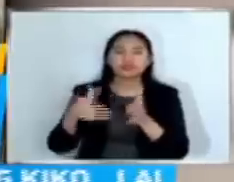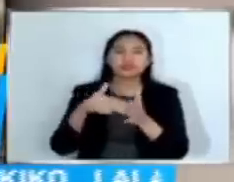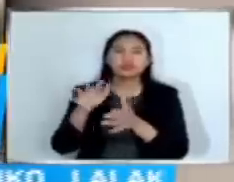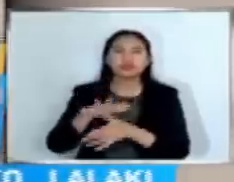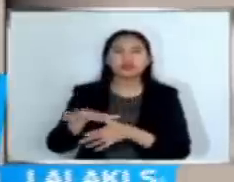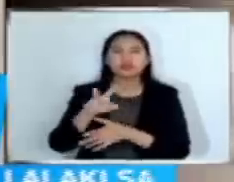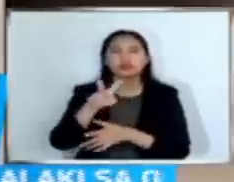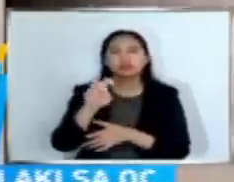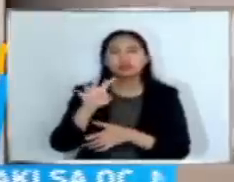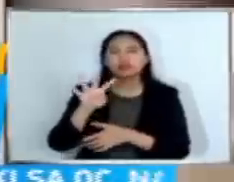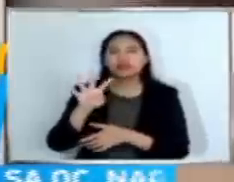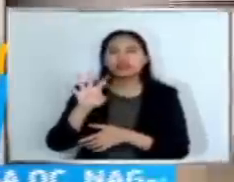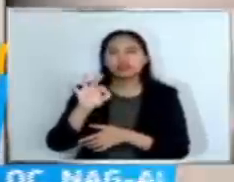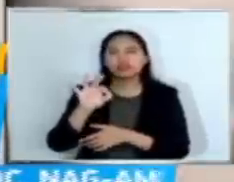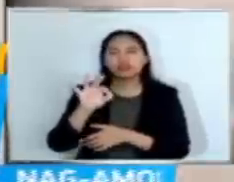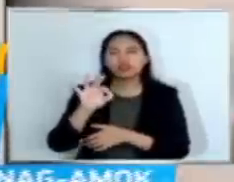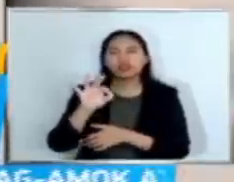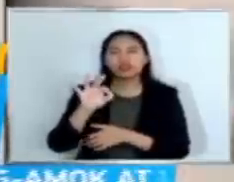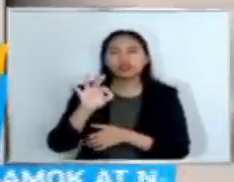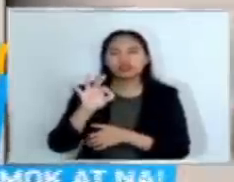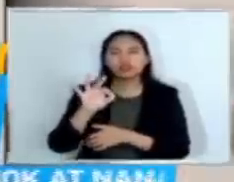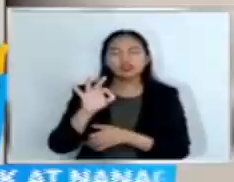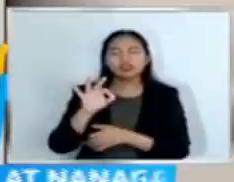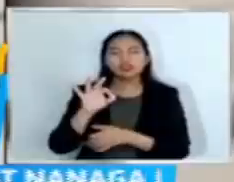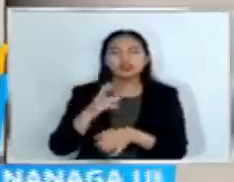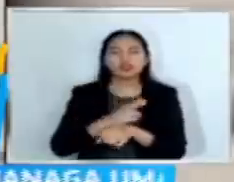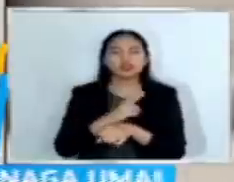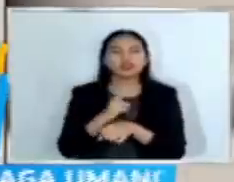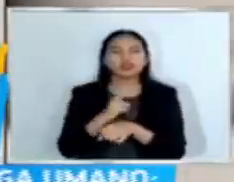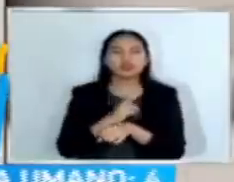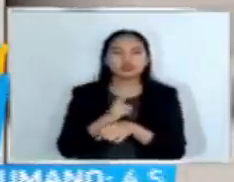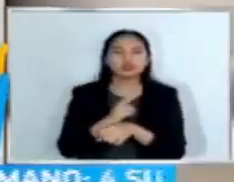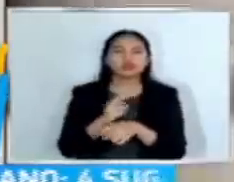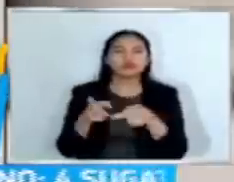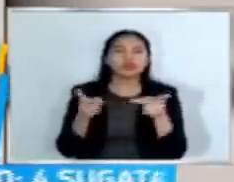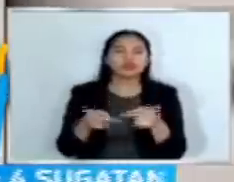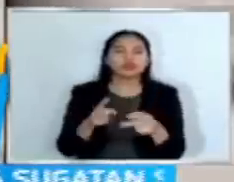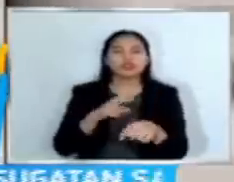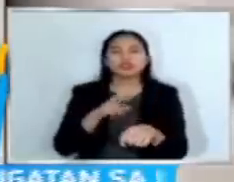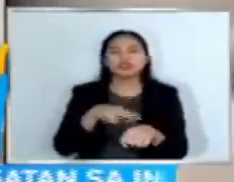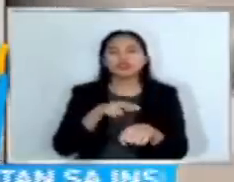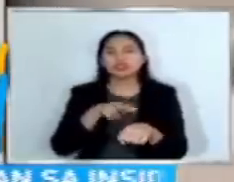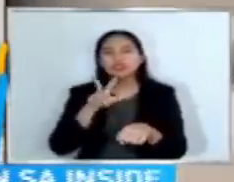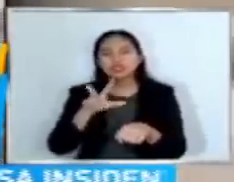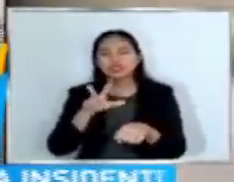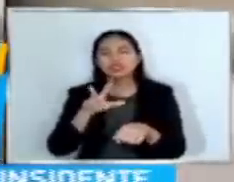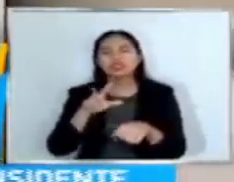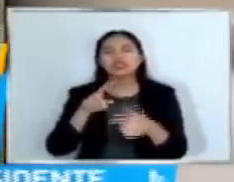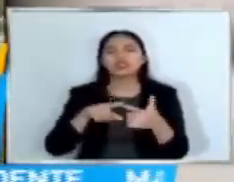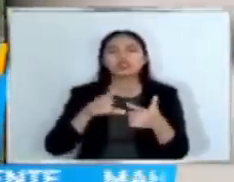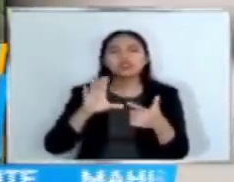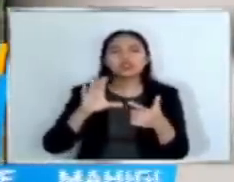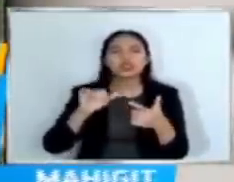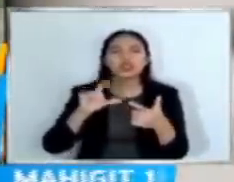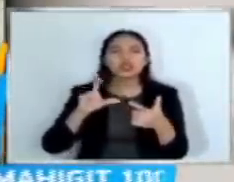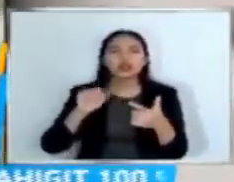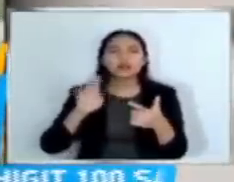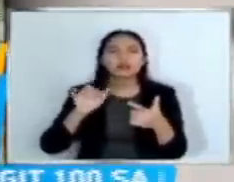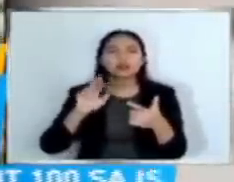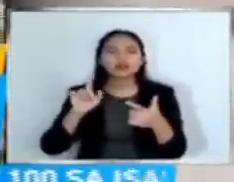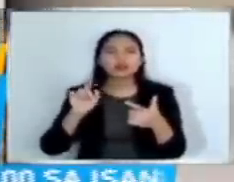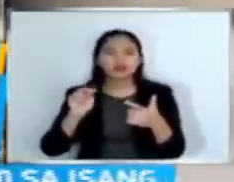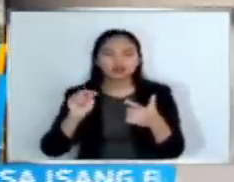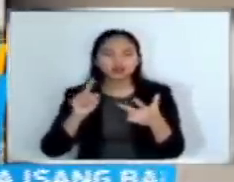249 facilities po yan across Region 3, Calabarzon, Mimaropa, Regions 5, 6, 8, 12 at dito rin